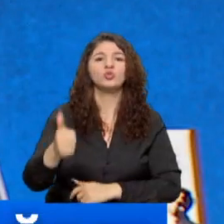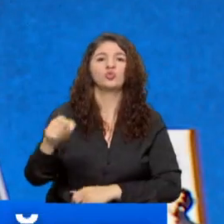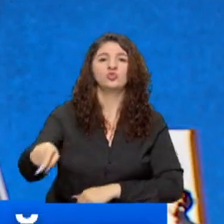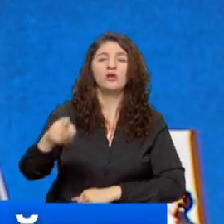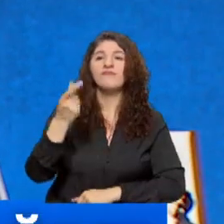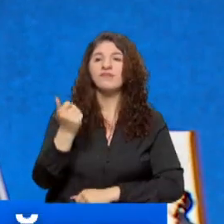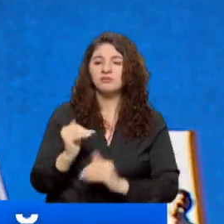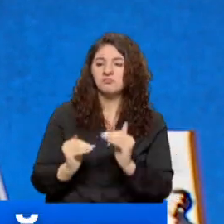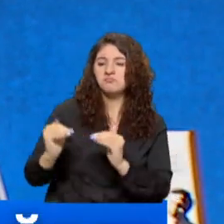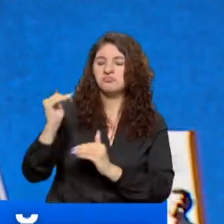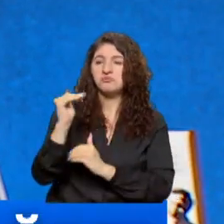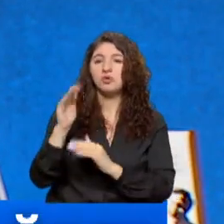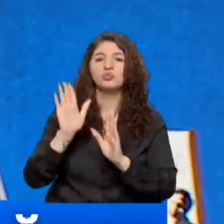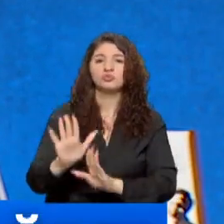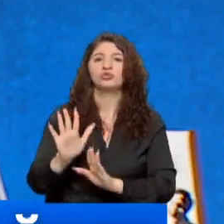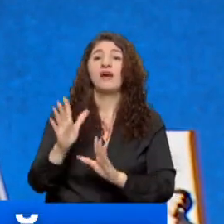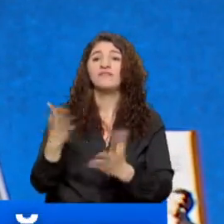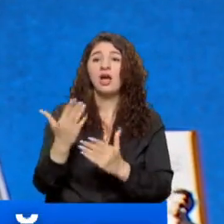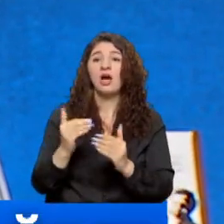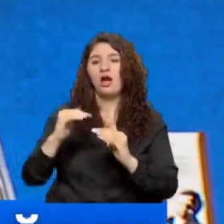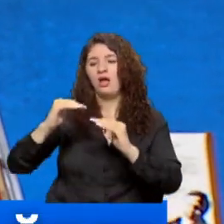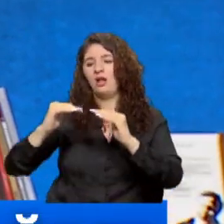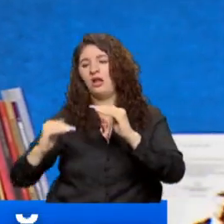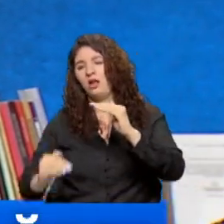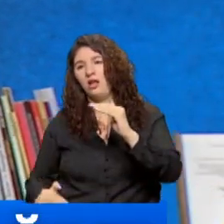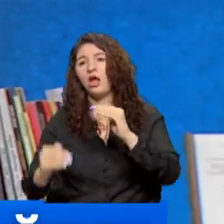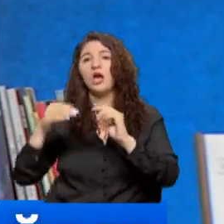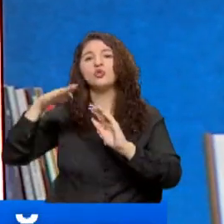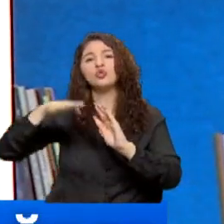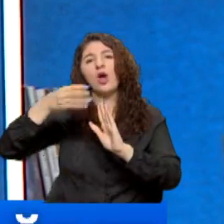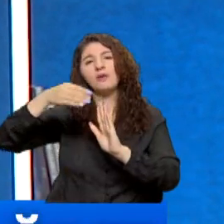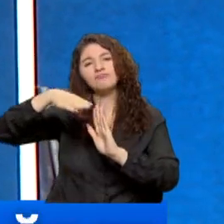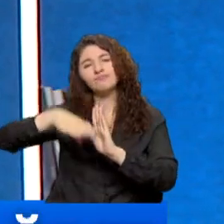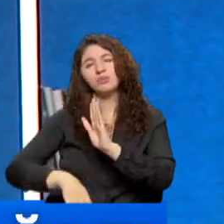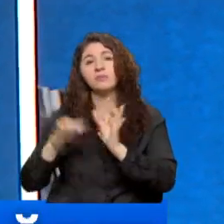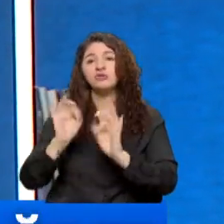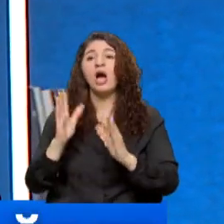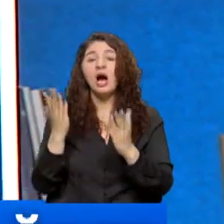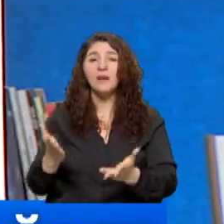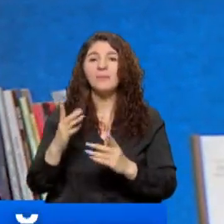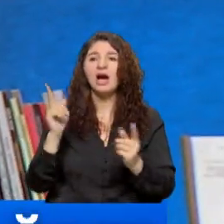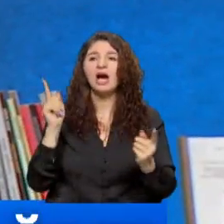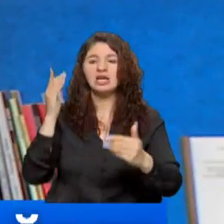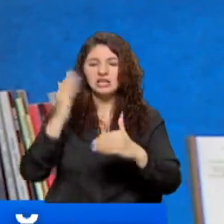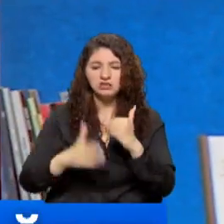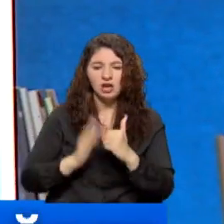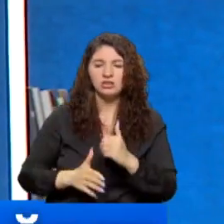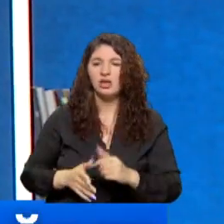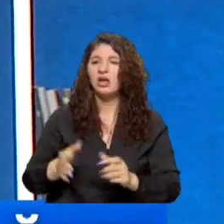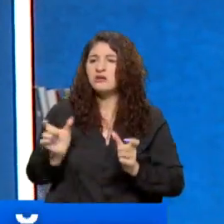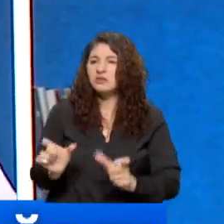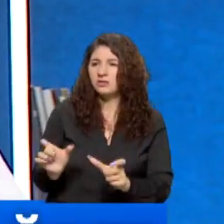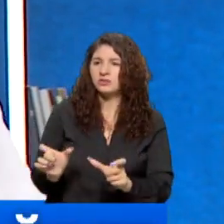gün fiyat artışları duracaktır veya aşağı aşağı dönüşü çöküşe doğru başlayacak ama kısıtlamalarla